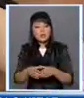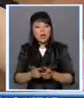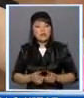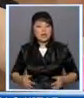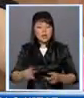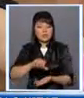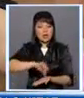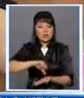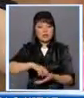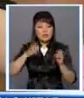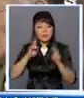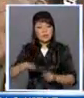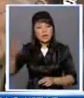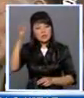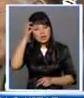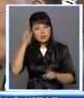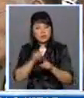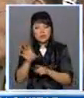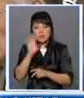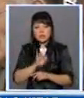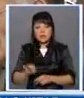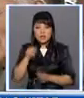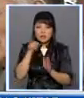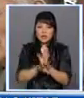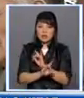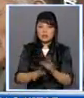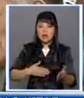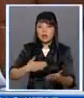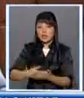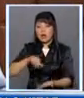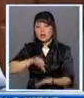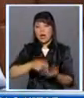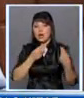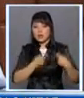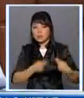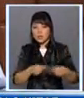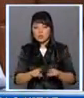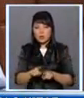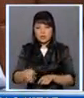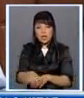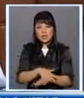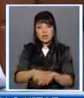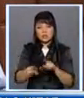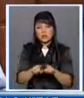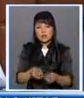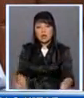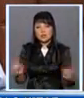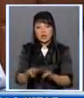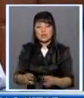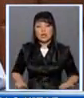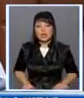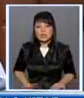Қабылбек Сарымолдаев туралы естеліктер мен үзік сырлар айтты. Адал қызметі мен есімі ел есінде қалған есіл тұлғаның